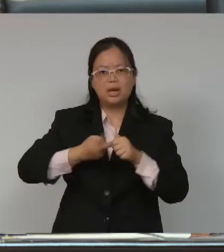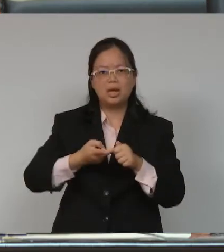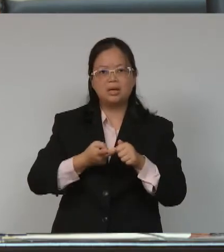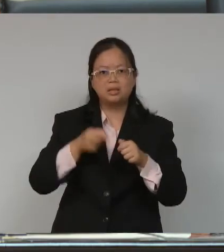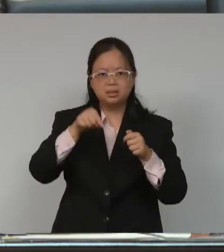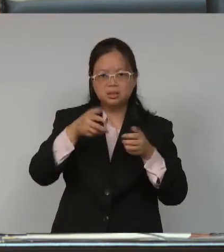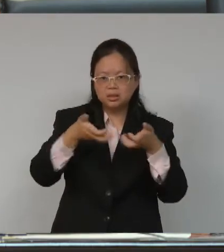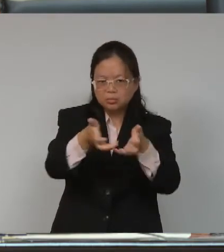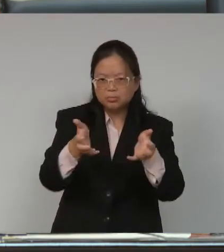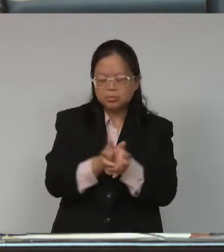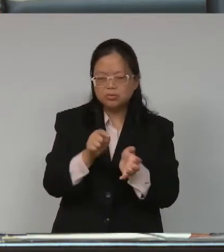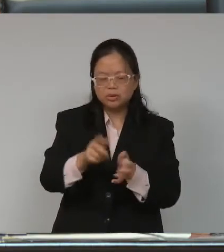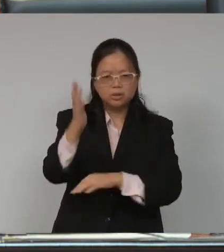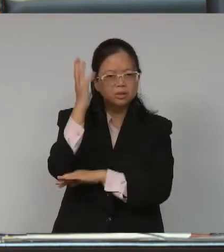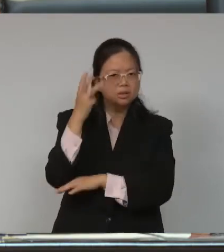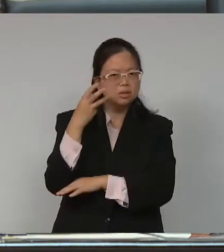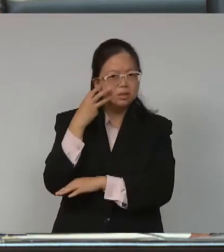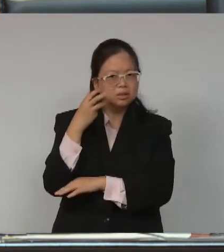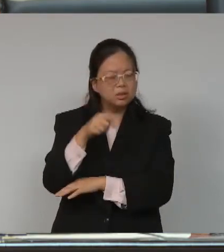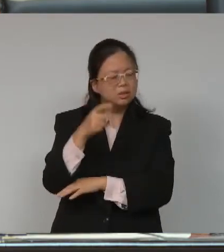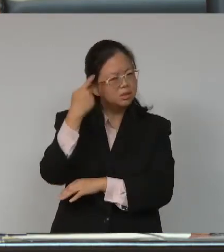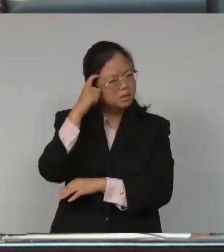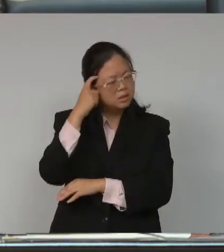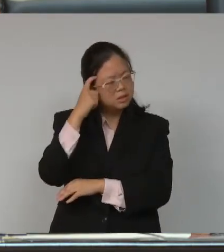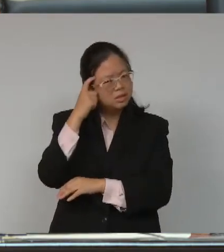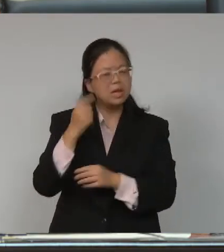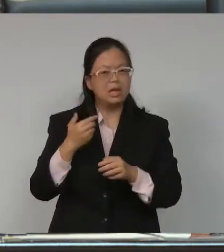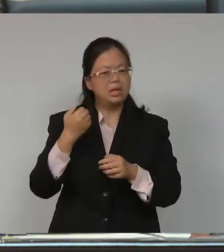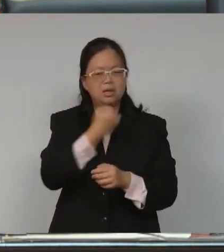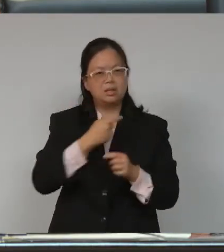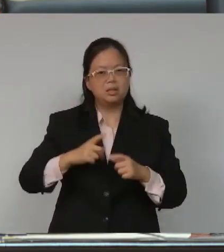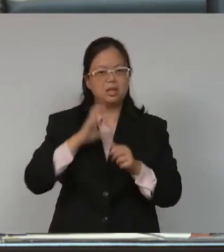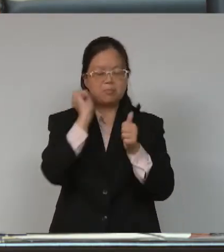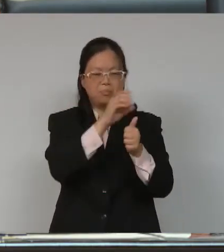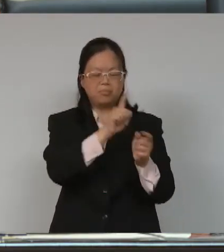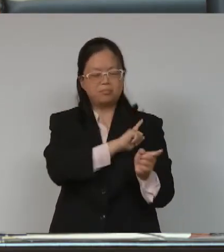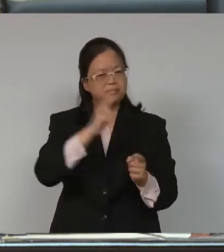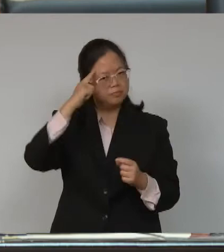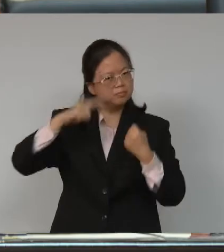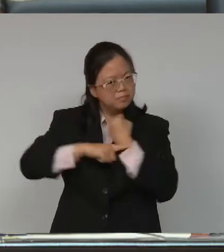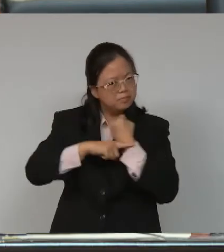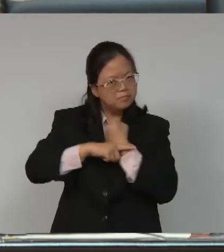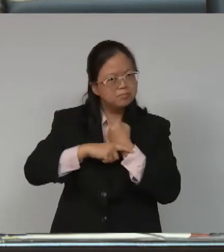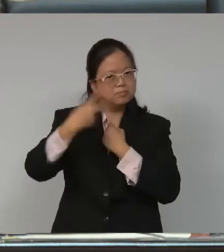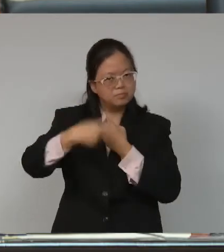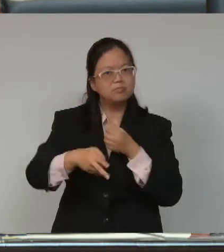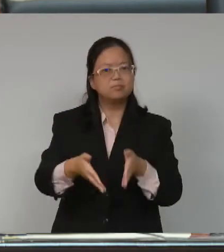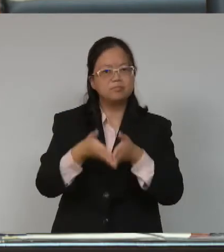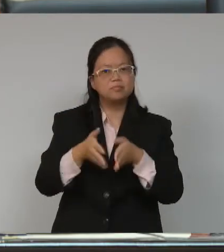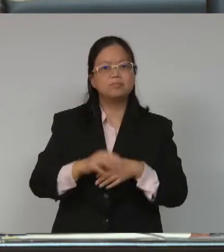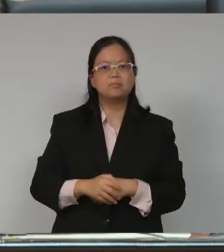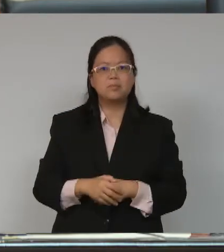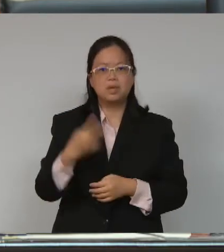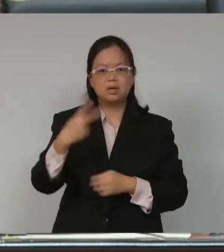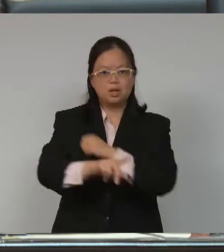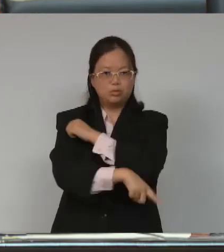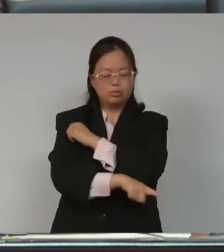这方面的政治智慧，可能就是需要提案人这边再去考虑。最后就是说，我会提到就有